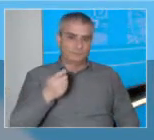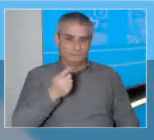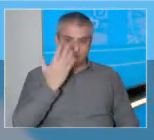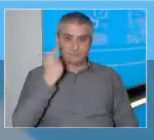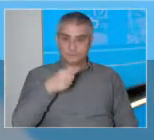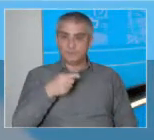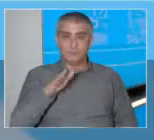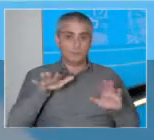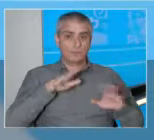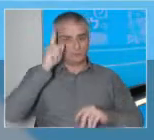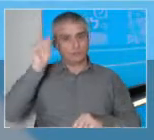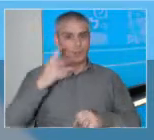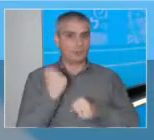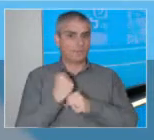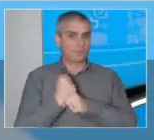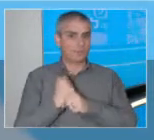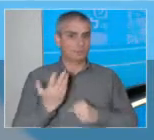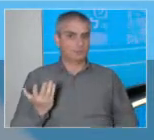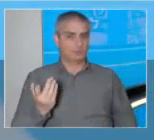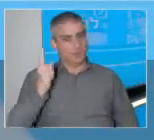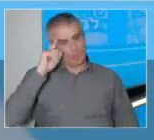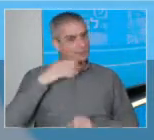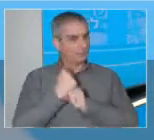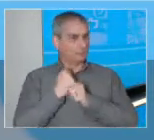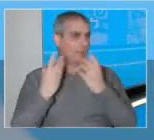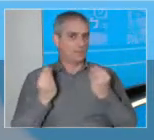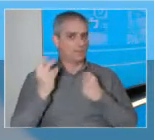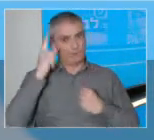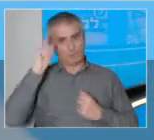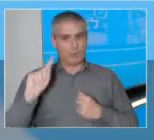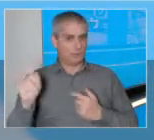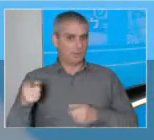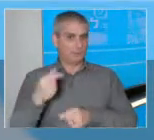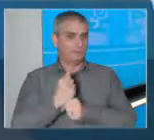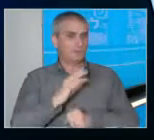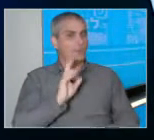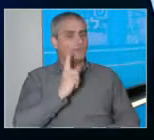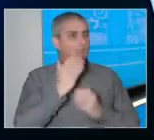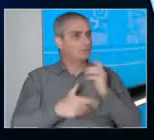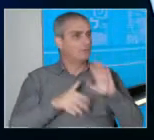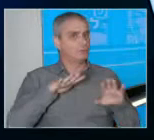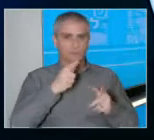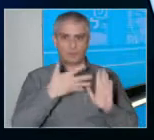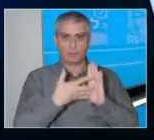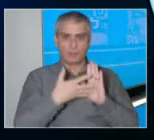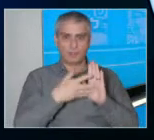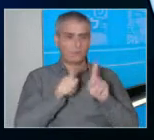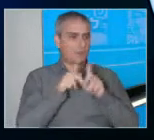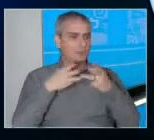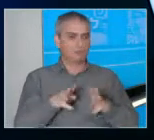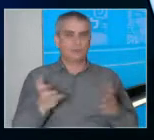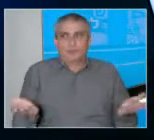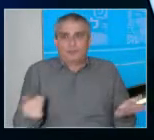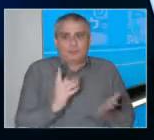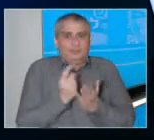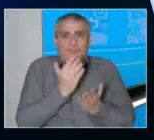הייתה כאן ממשלה שלא ידע מה היא עושה, כמו שהיא לא ידע מה היא עושה בהרבה דברים, היא גם לא ידע בזה מה היא עושה. אבל בסוף ראש הממשלה הוא זה שנחקר באותן שיטות, אז זה קצת